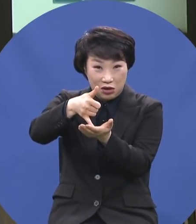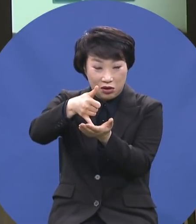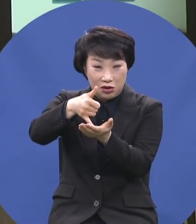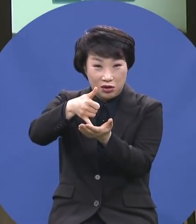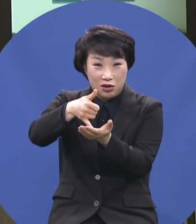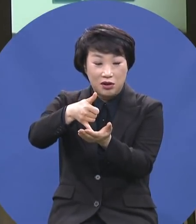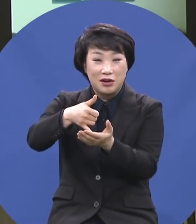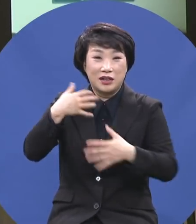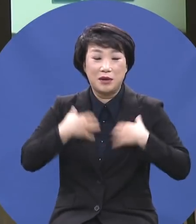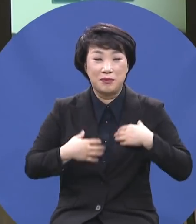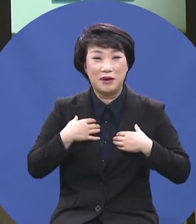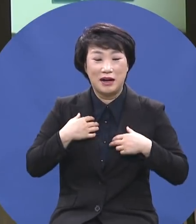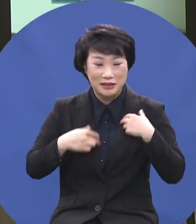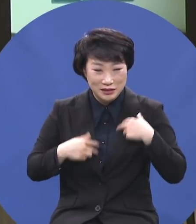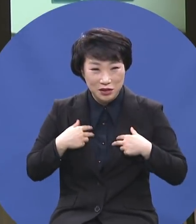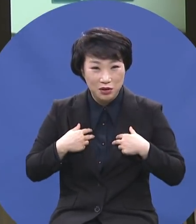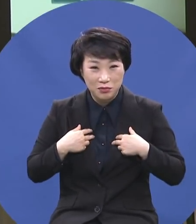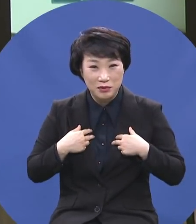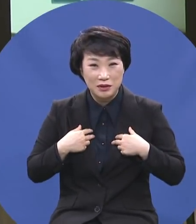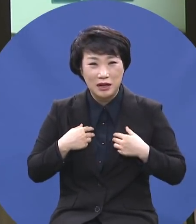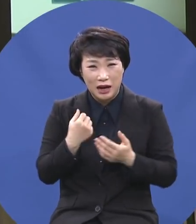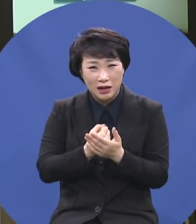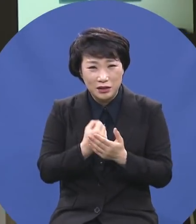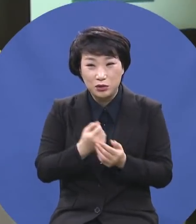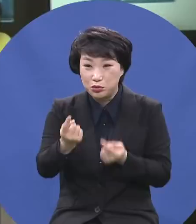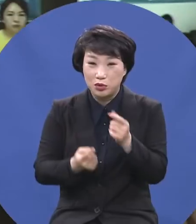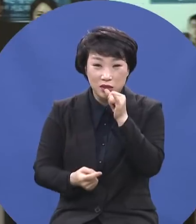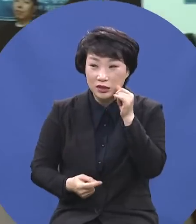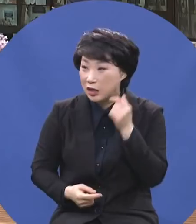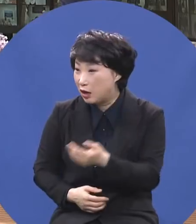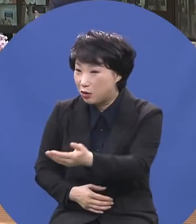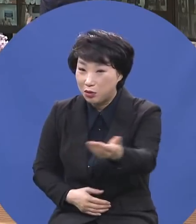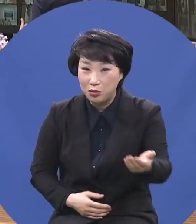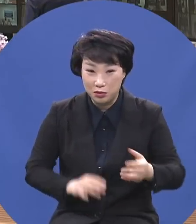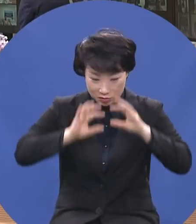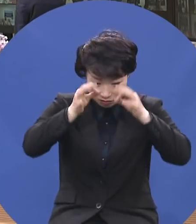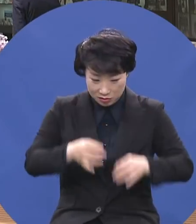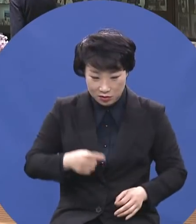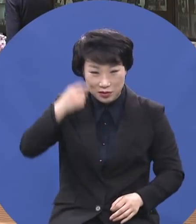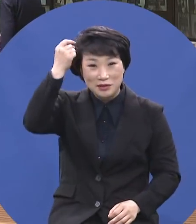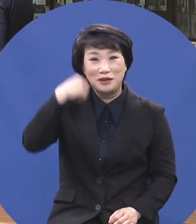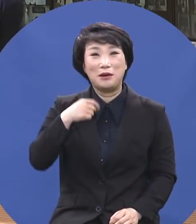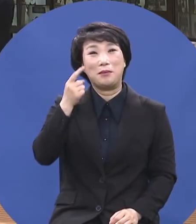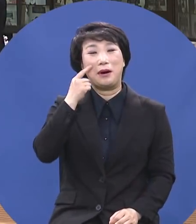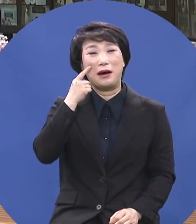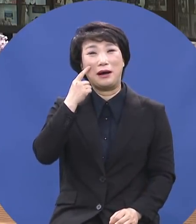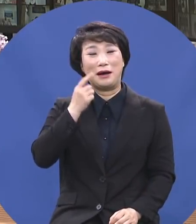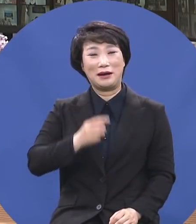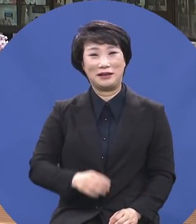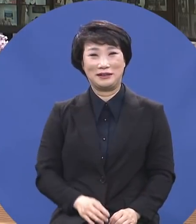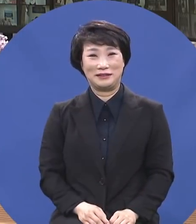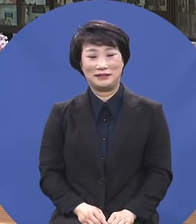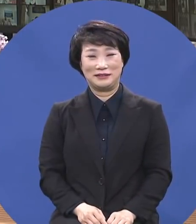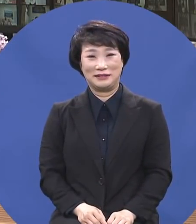인격적인 희노애락이 조절되고 있는가, 응? 한번 생각해 보자 그 말이고. 응?